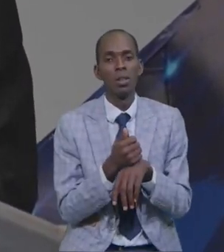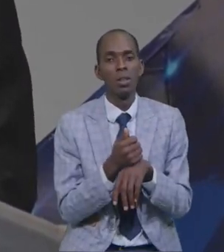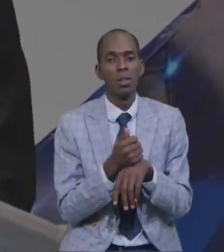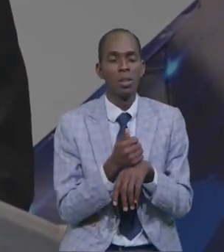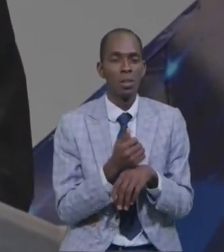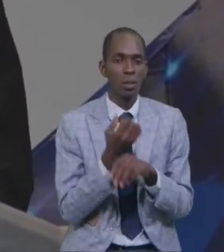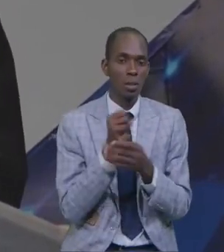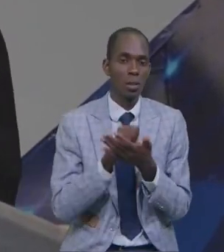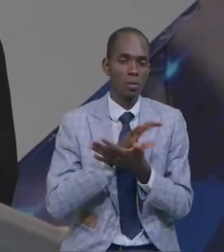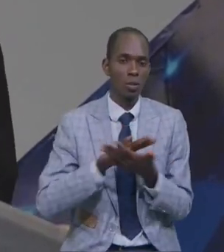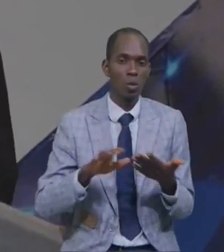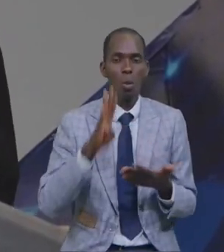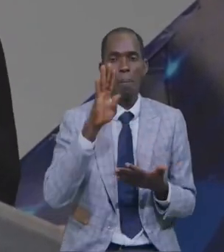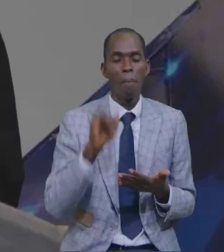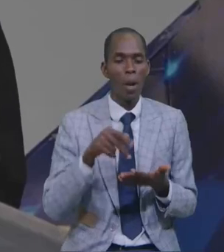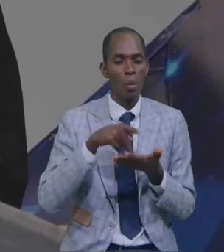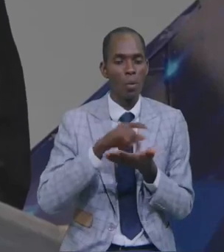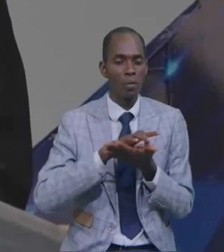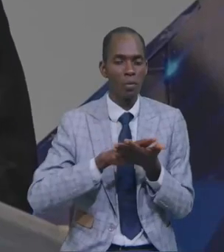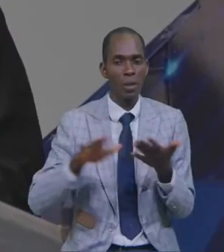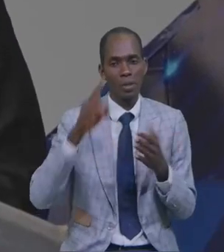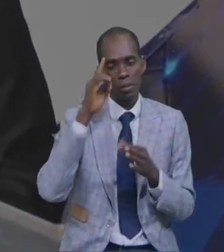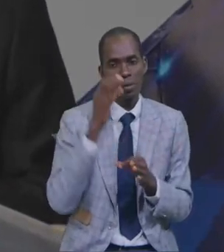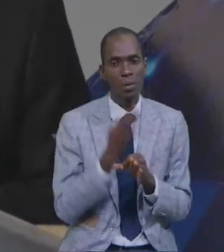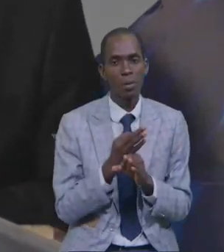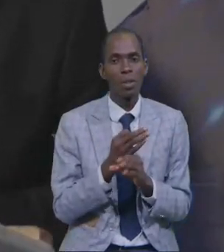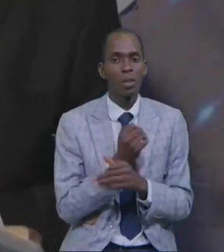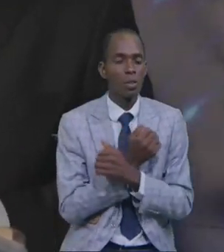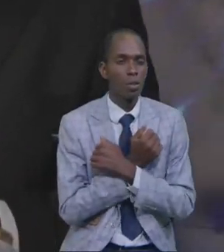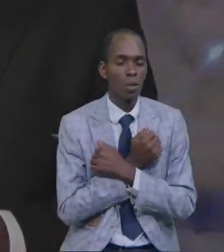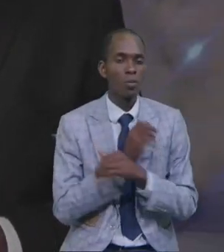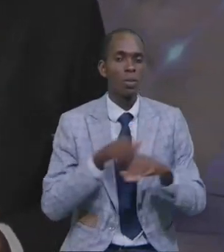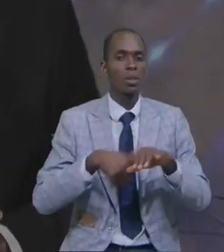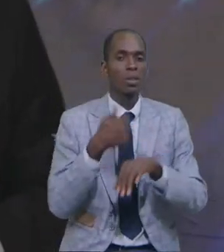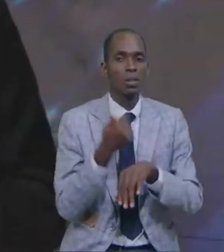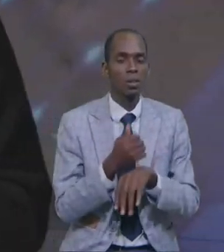confirme l'amour par la foi qui purifie.